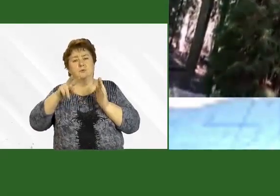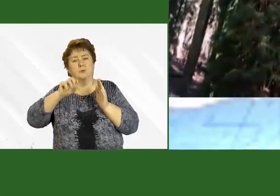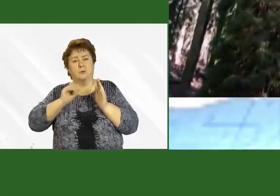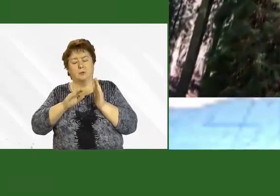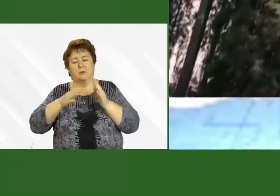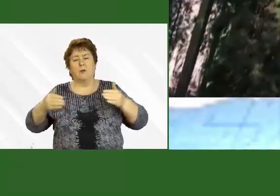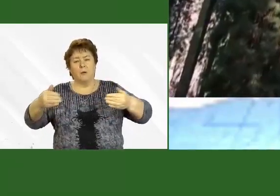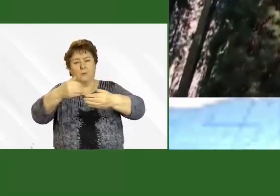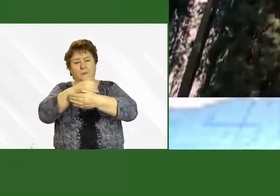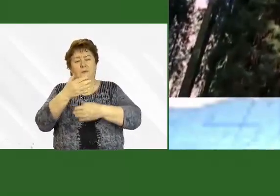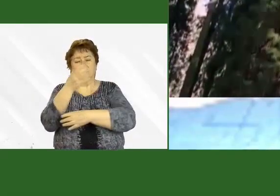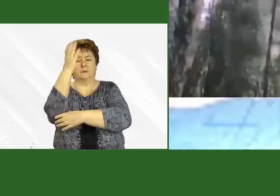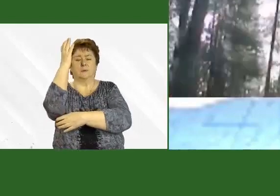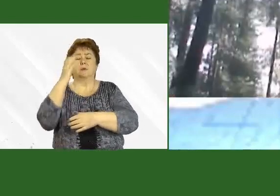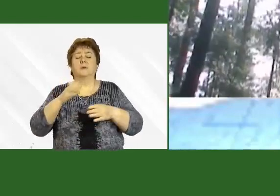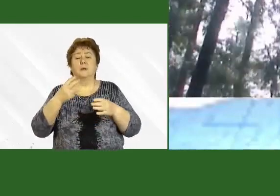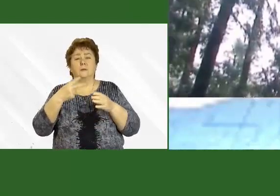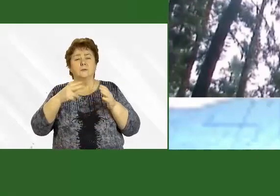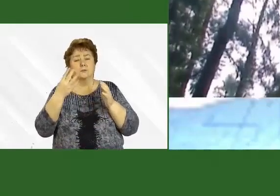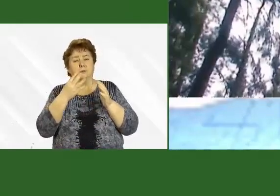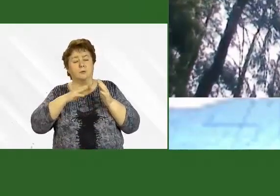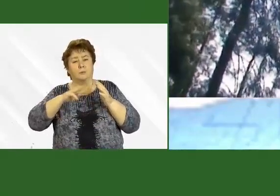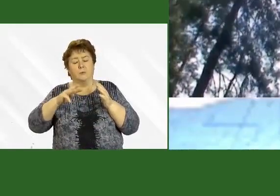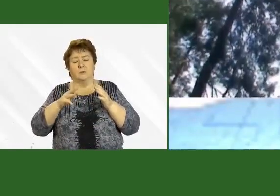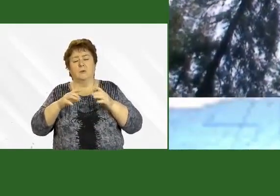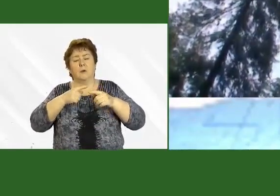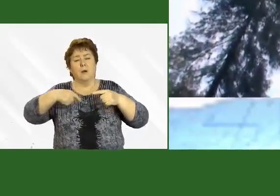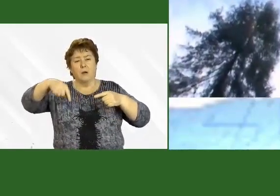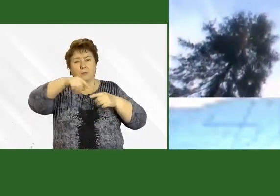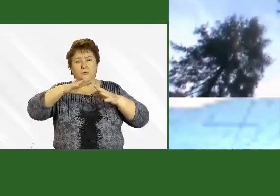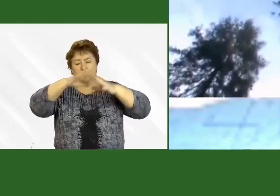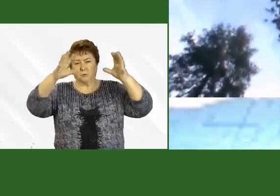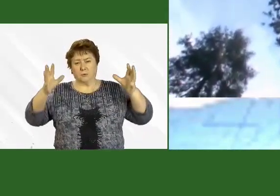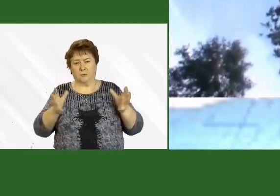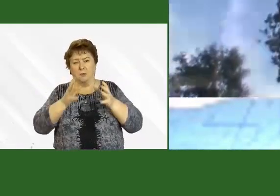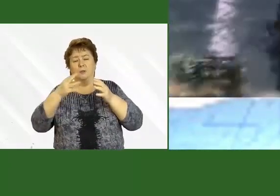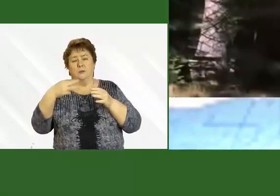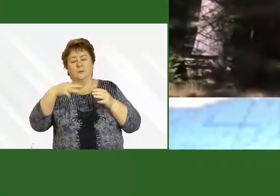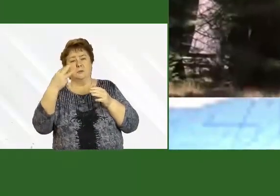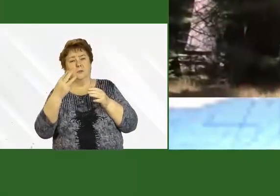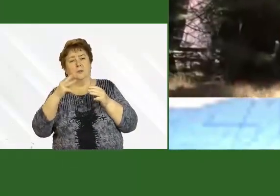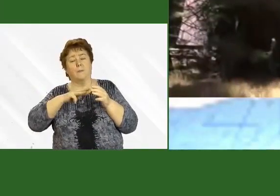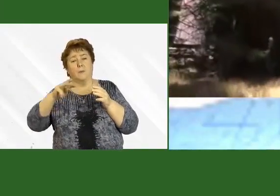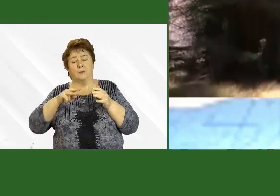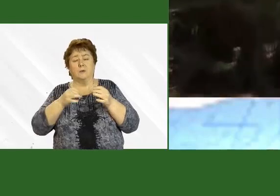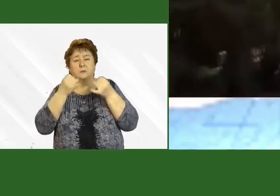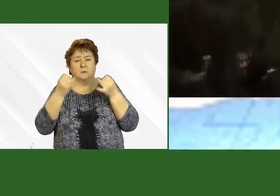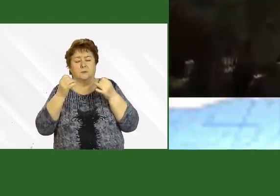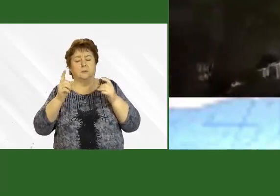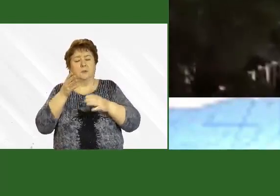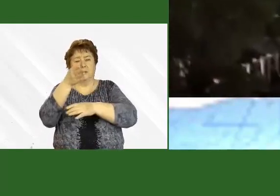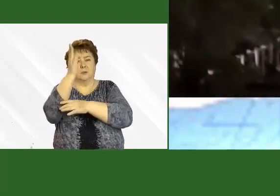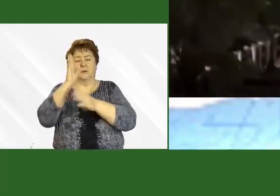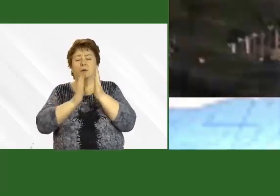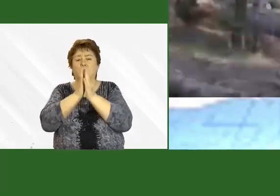обхват ствола более двадцати четырех метров окружность кроны примерно 33 метра но что самое интересное дерево